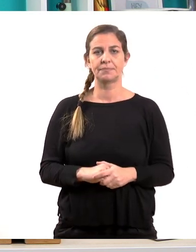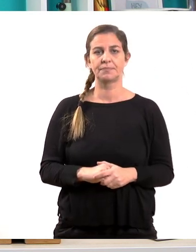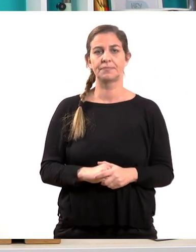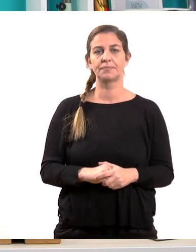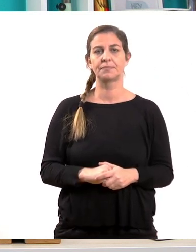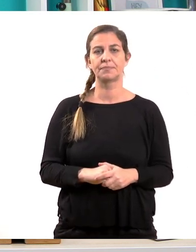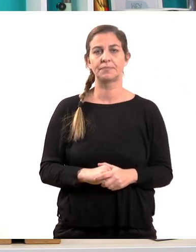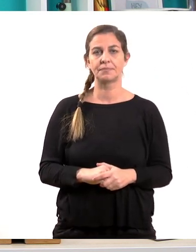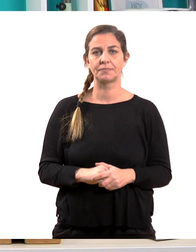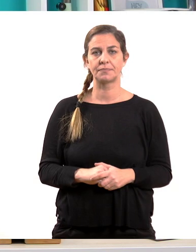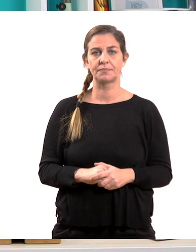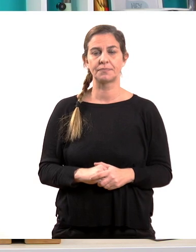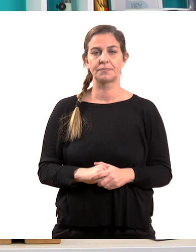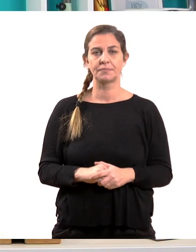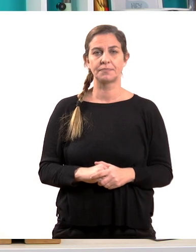Ελέφαντας.